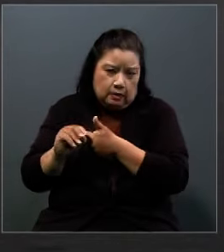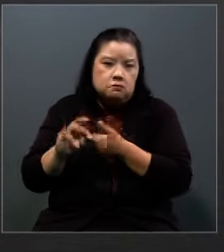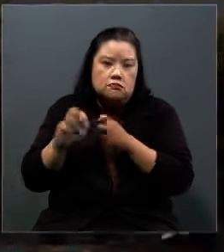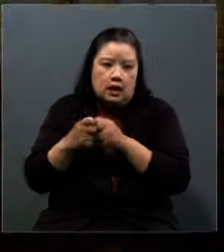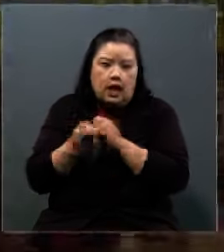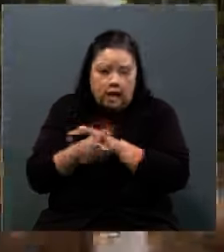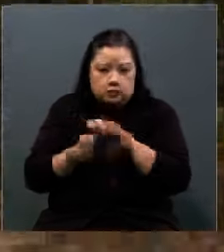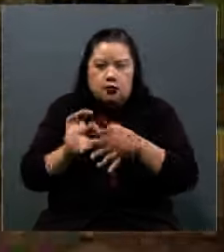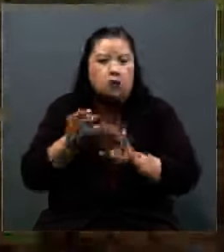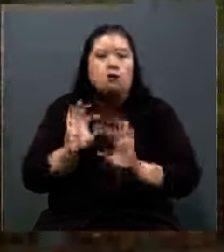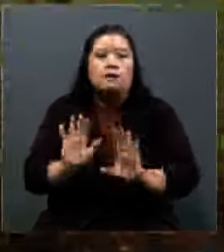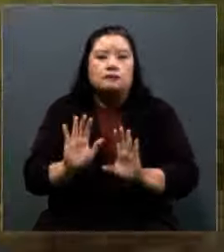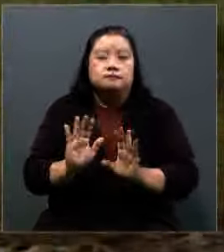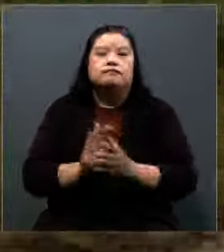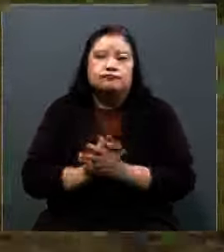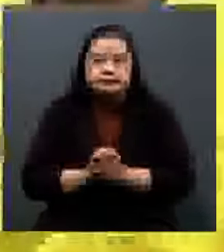ครับ